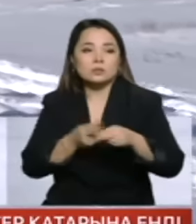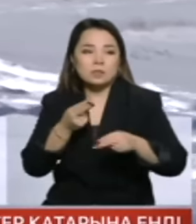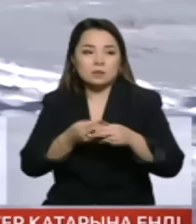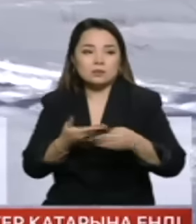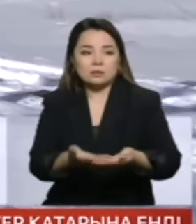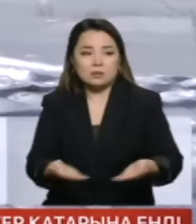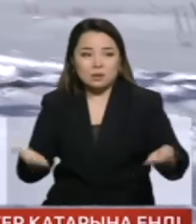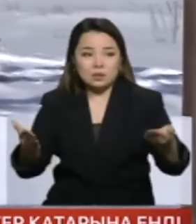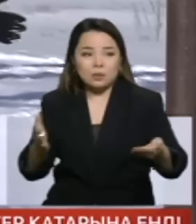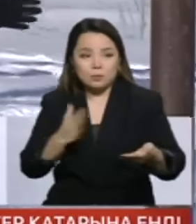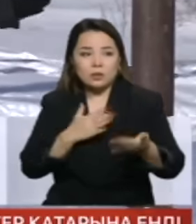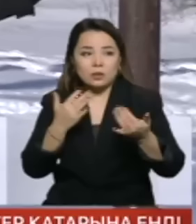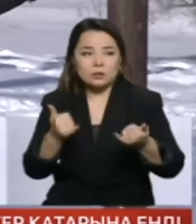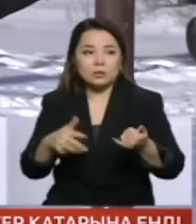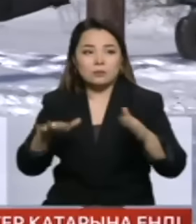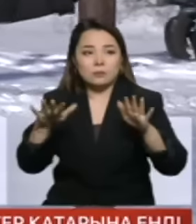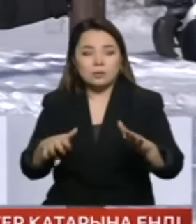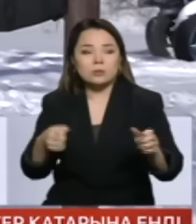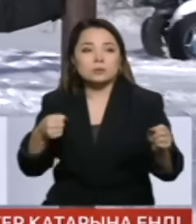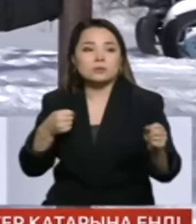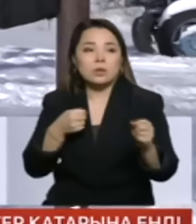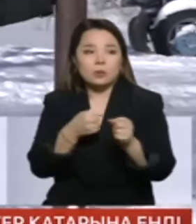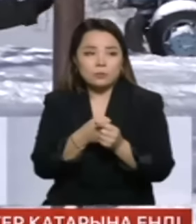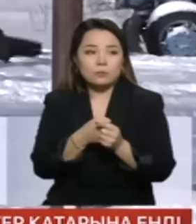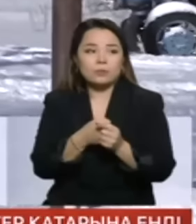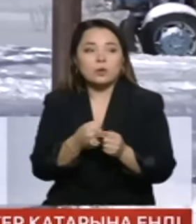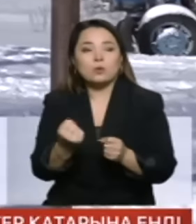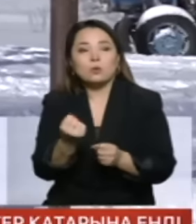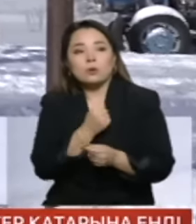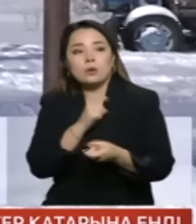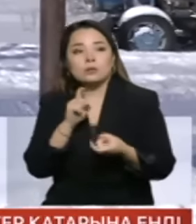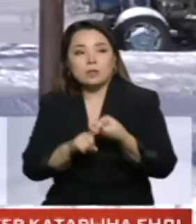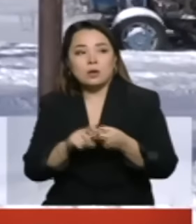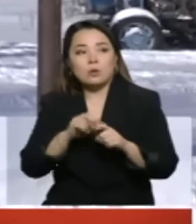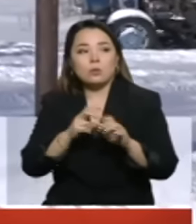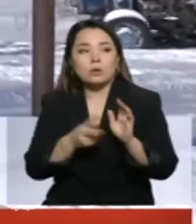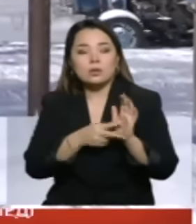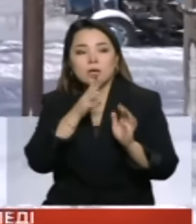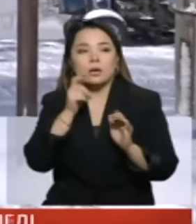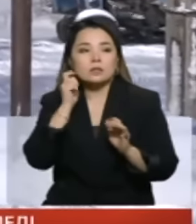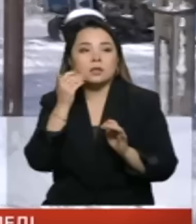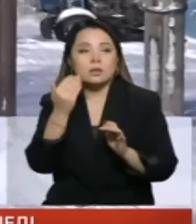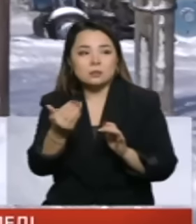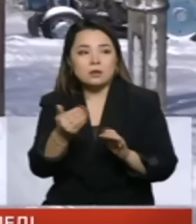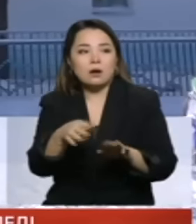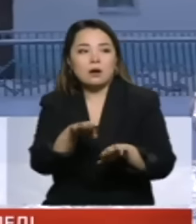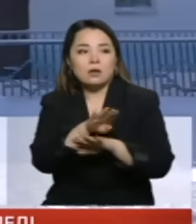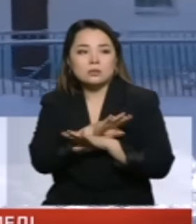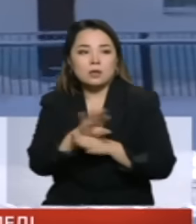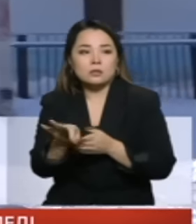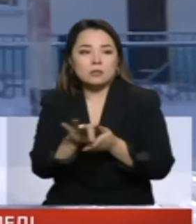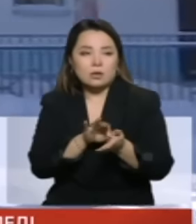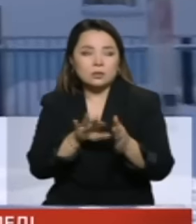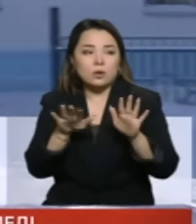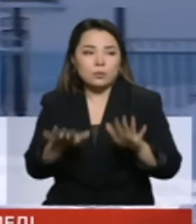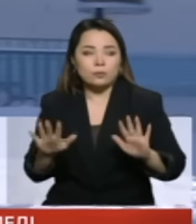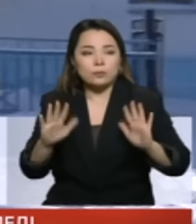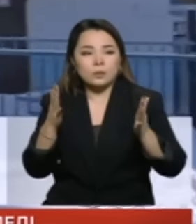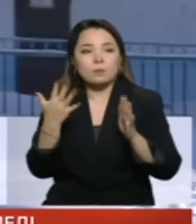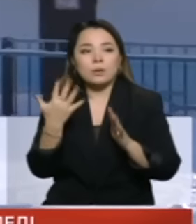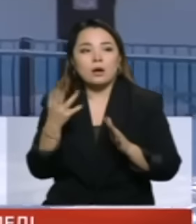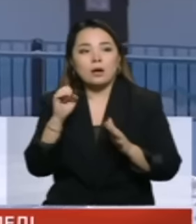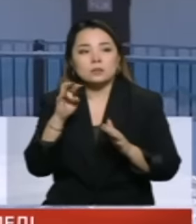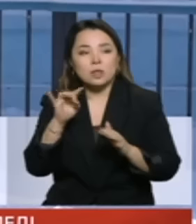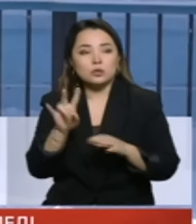Кейін осы газ тіреуіне келіп соқтығысқан. Өкінішке қарай 17 жастағы қыз бала қайтыс болды. Оқыс оқиға 5